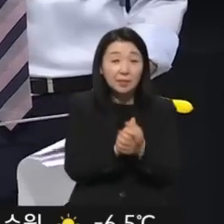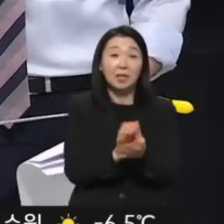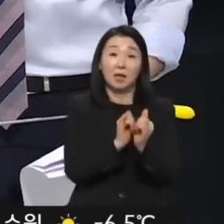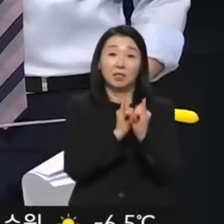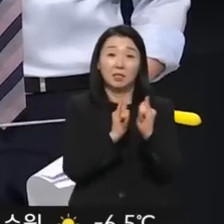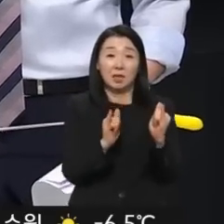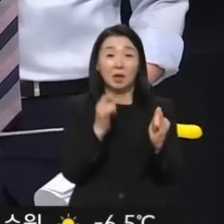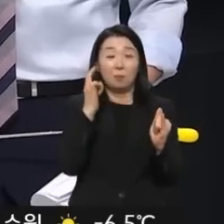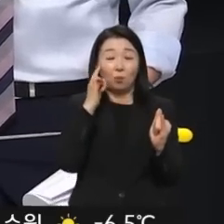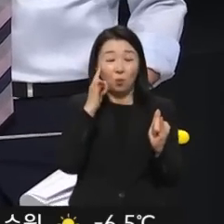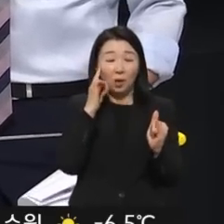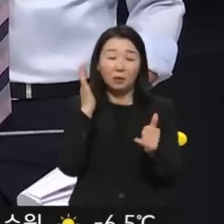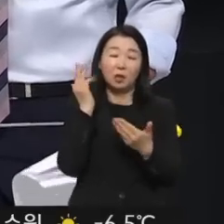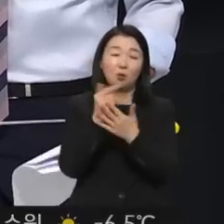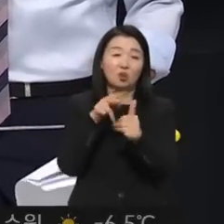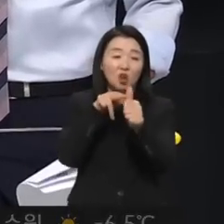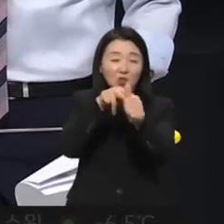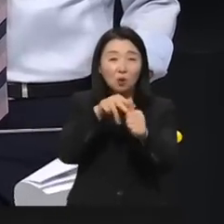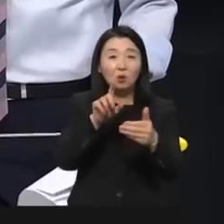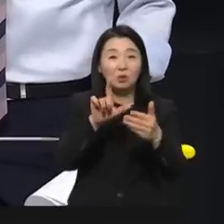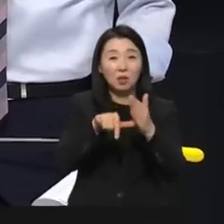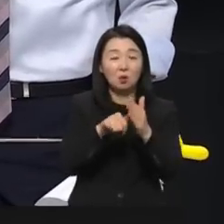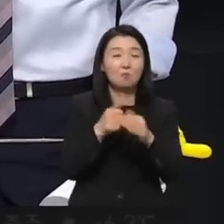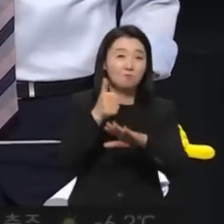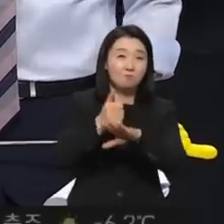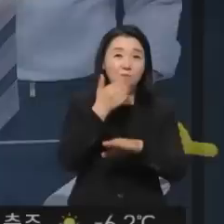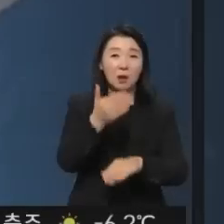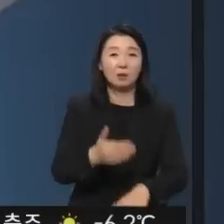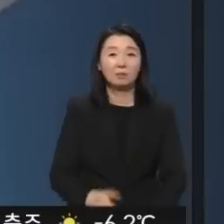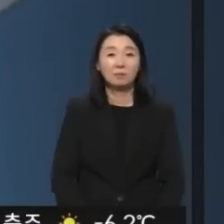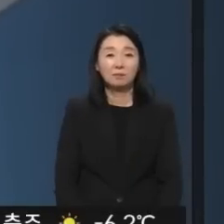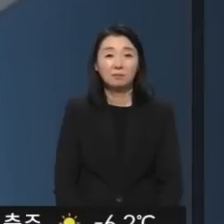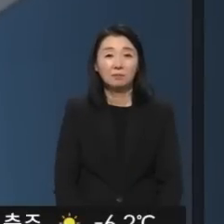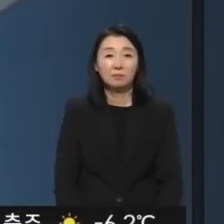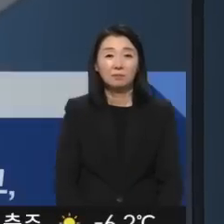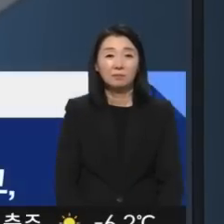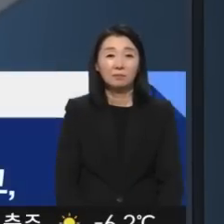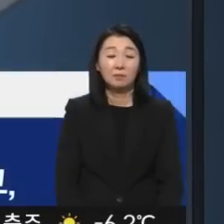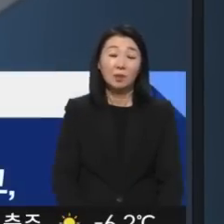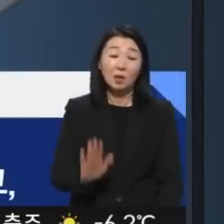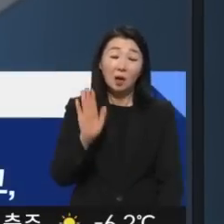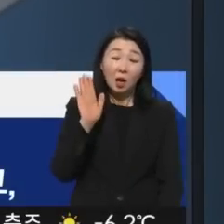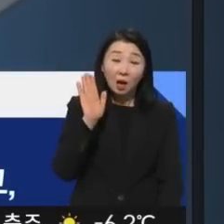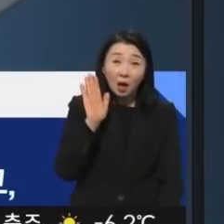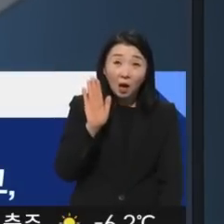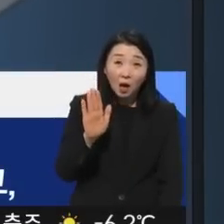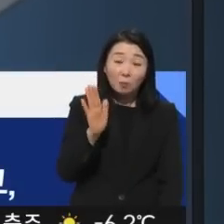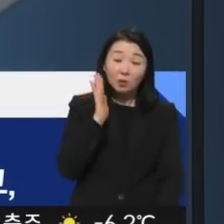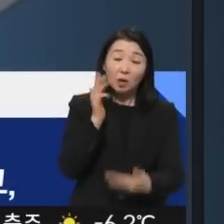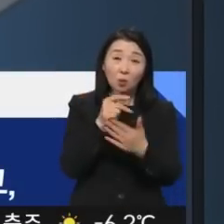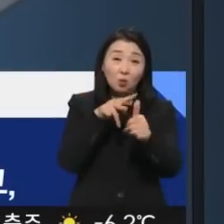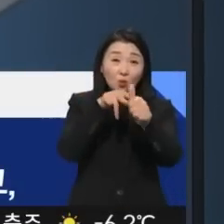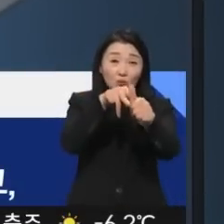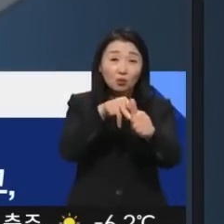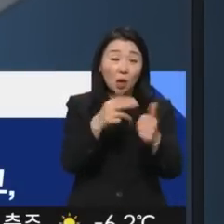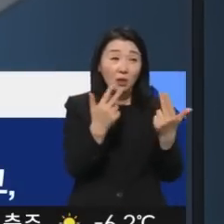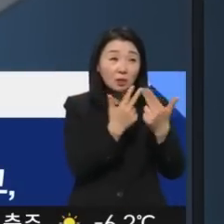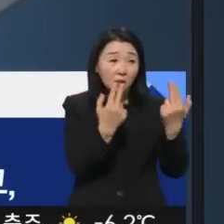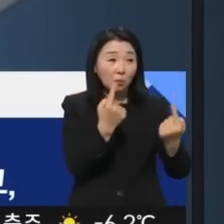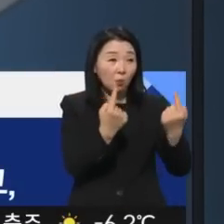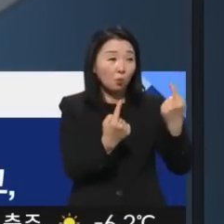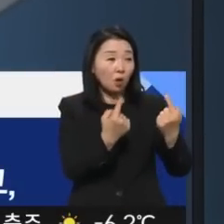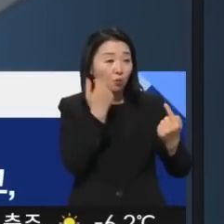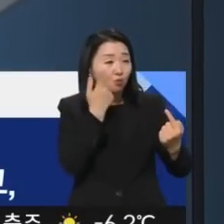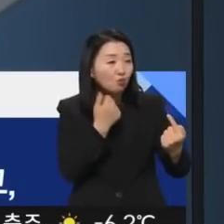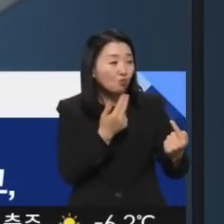단숨에 대권주자로 발돋움할 수도 있습니다. 차기 대권 주자가 지금 이재명 말고는 별로 안